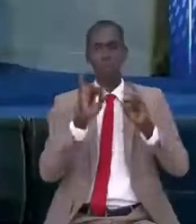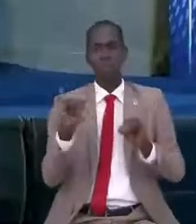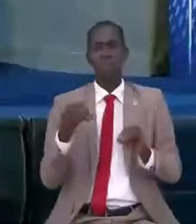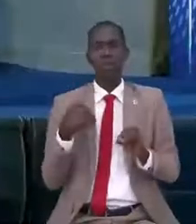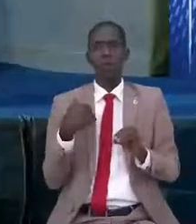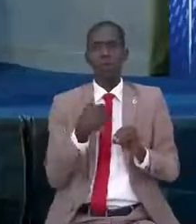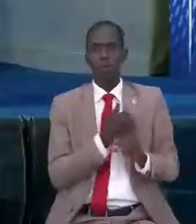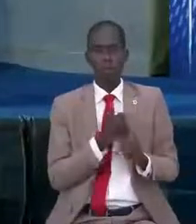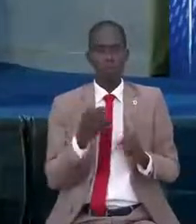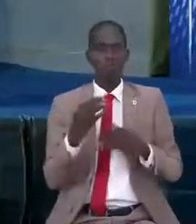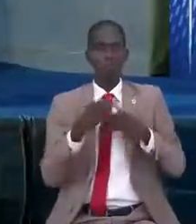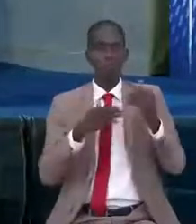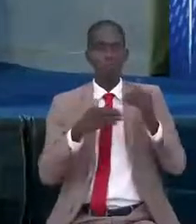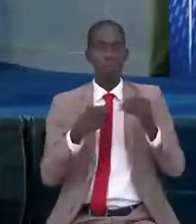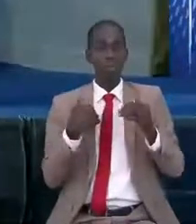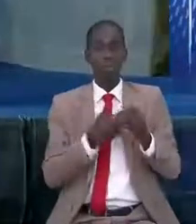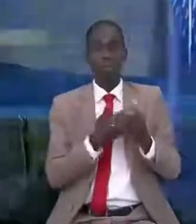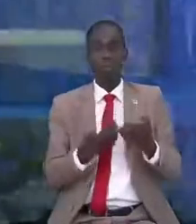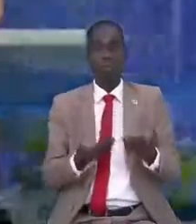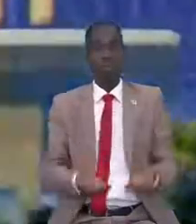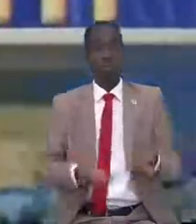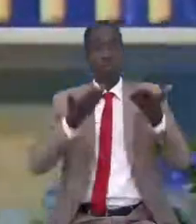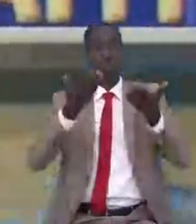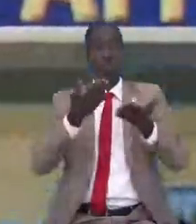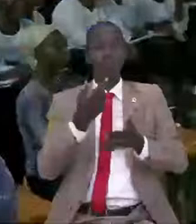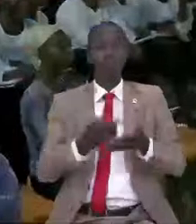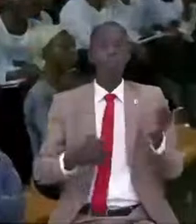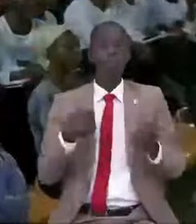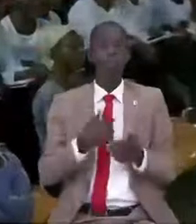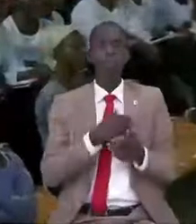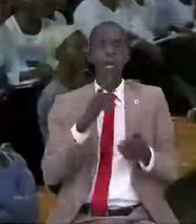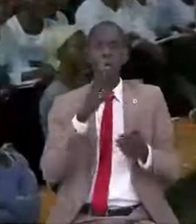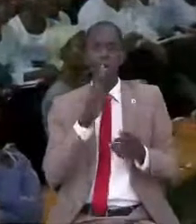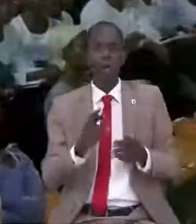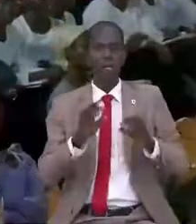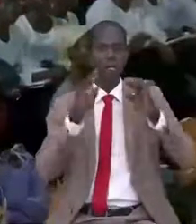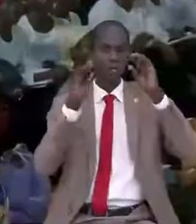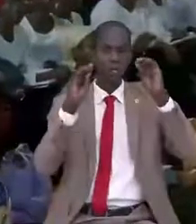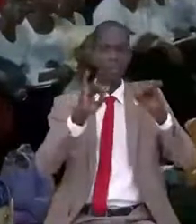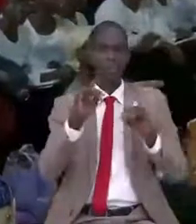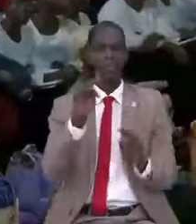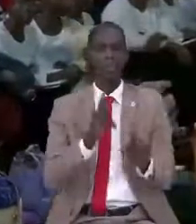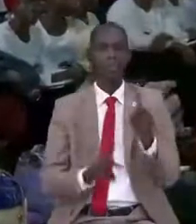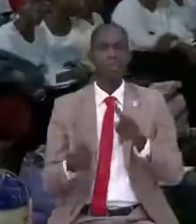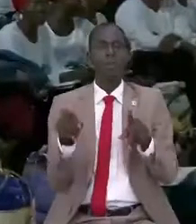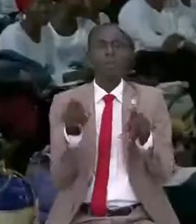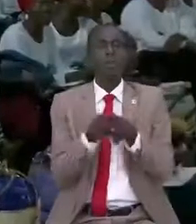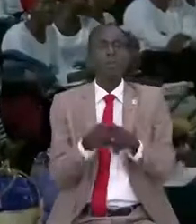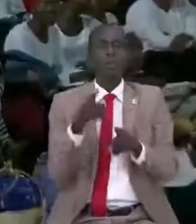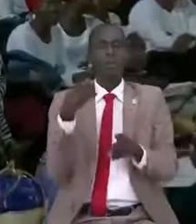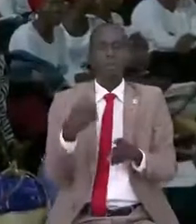la façon dont nous exemplifions ce que nous enseignons aux gens.